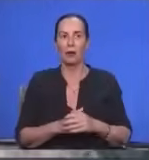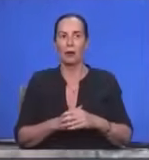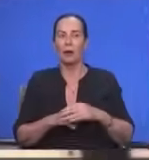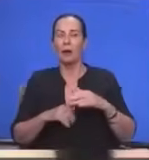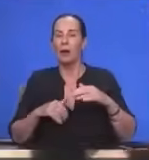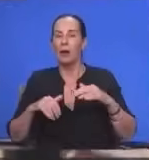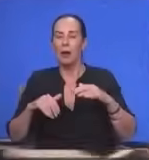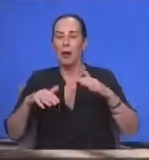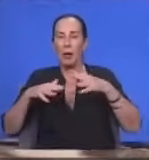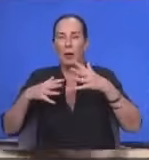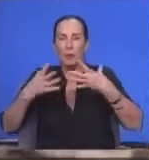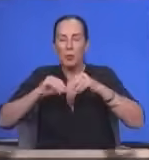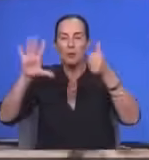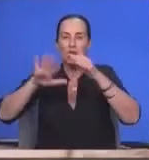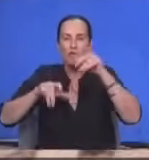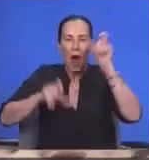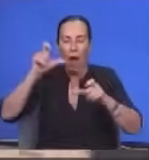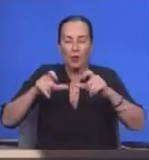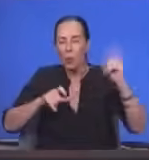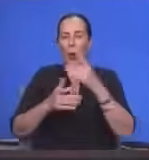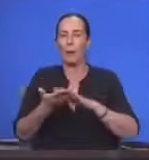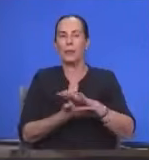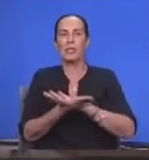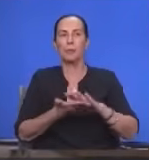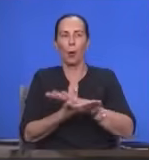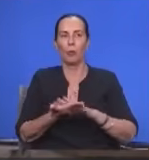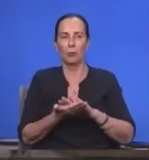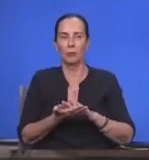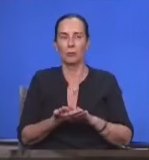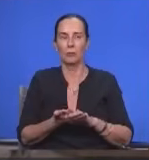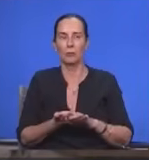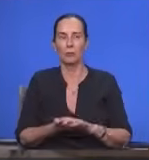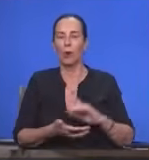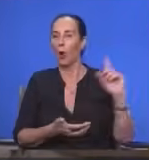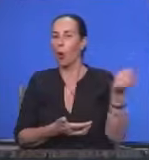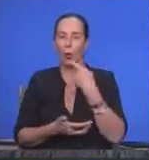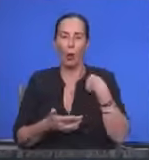הכל, הכל נעלם. בכל מקרה,